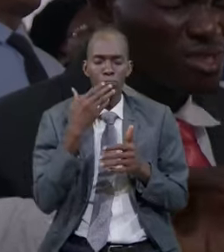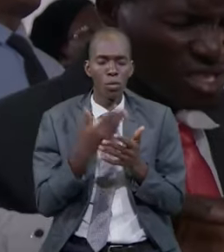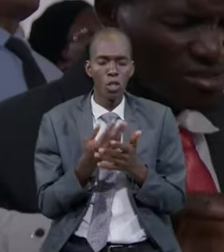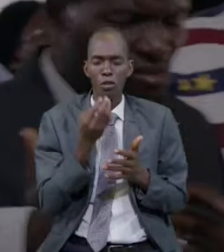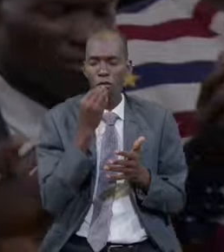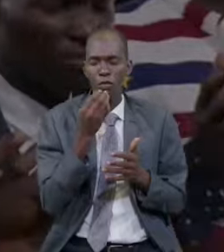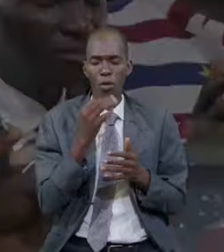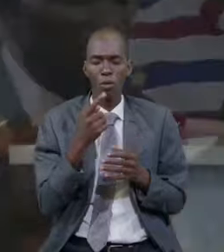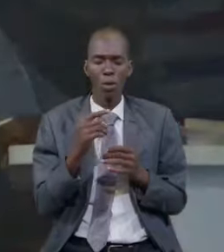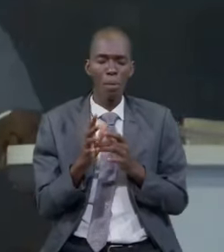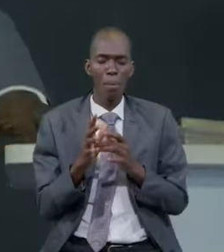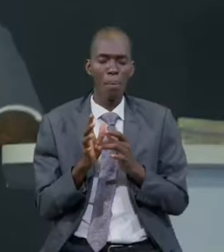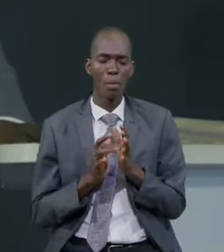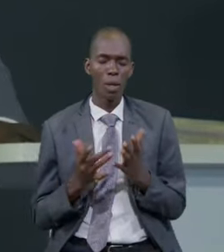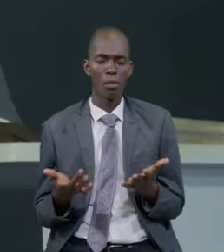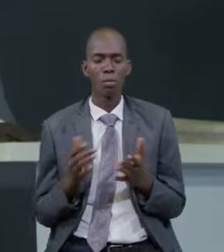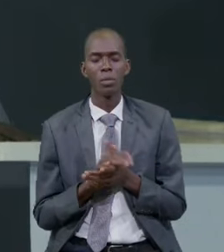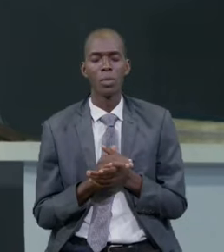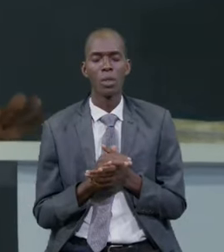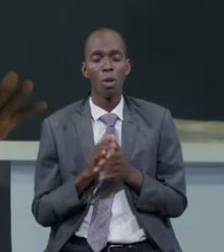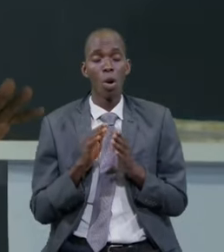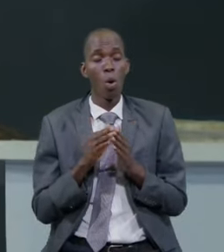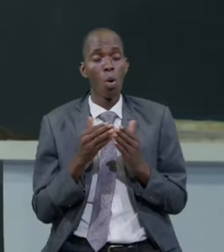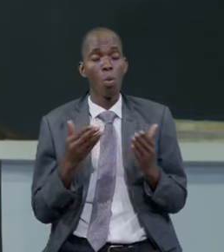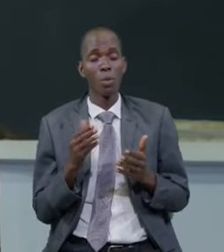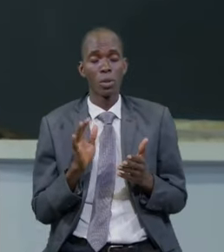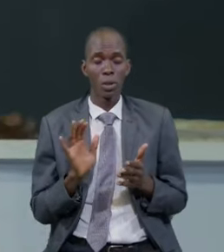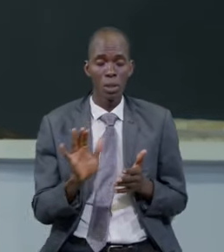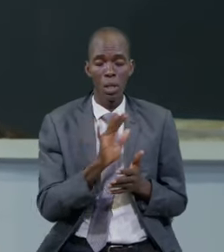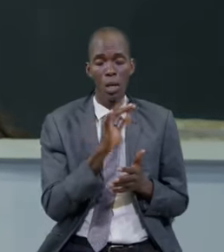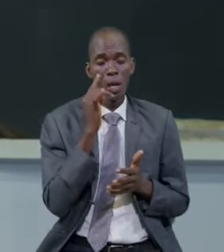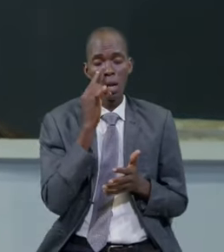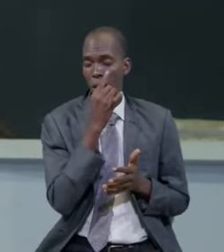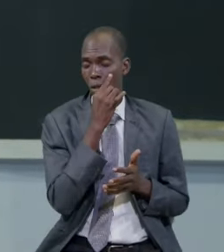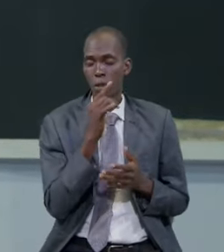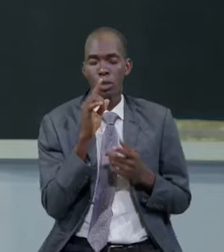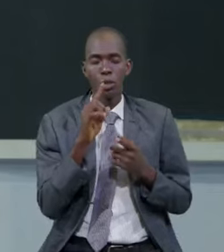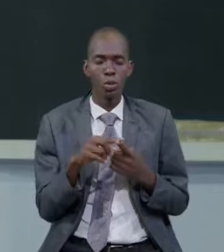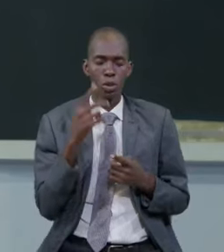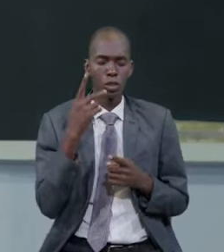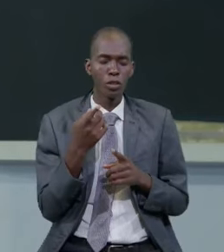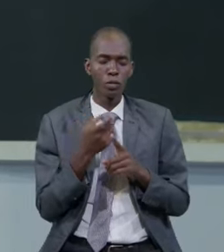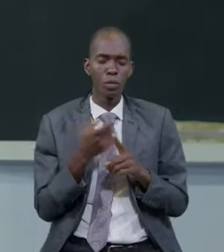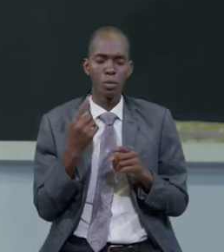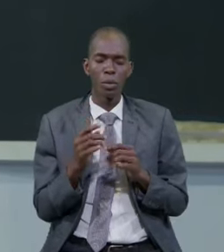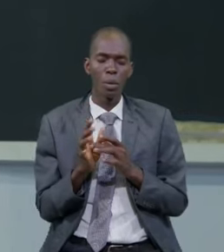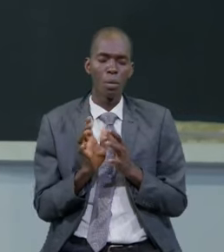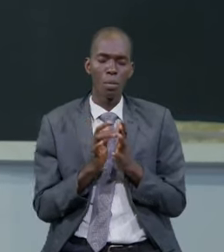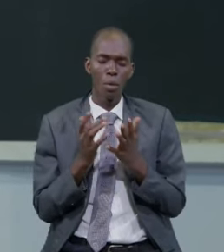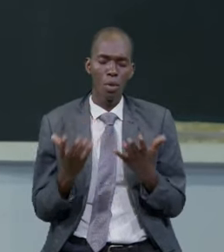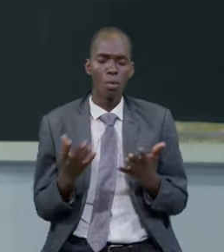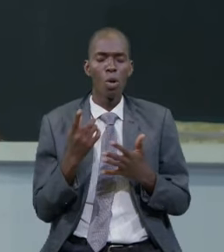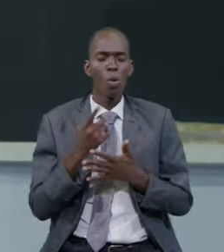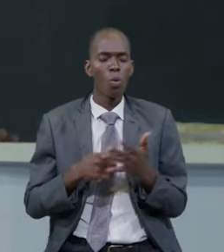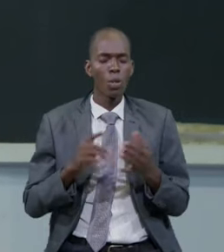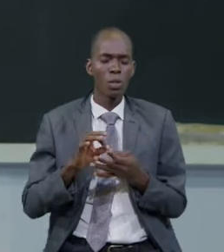Donne la nourriture des Écritures. Ouvre les yeux pour voir, partie des Écritures, ce que l'Esprit leur